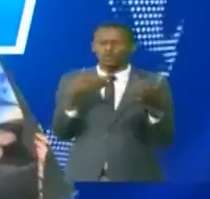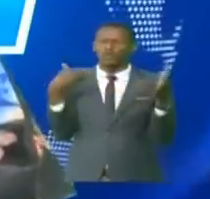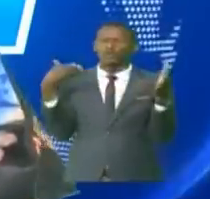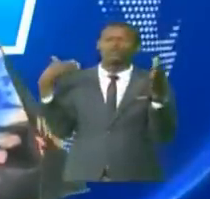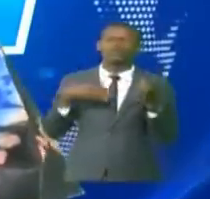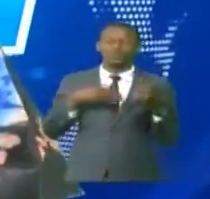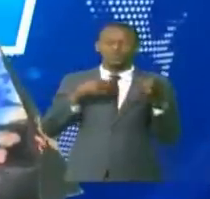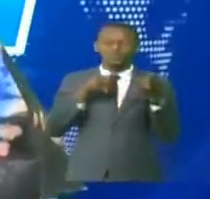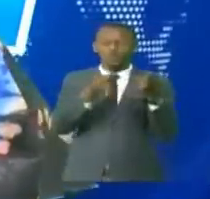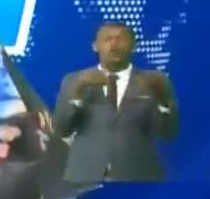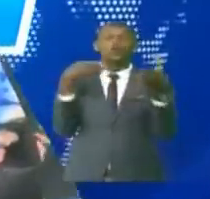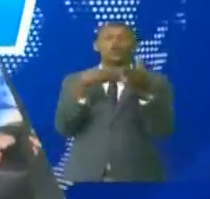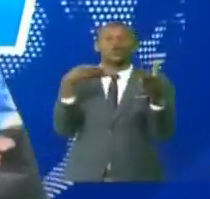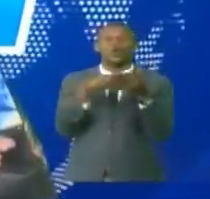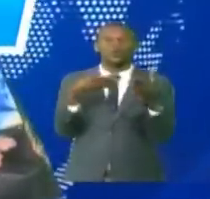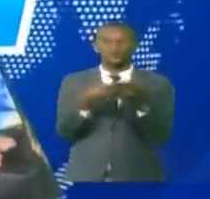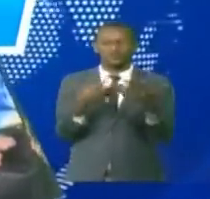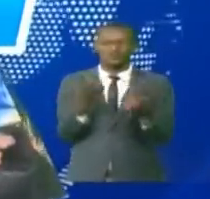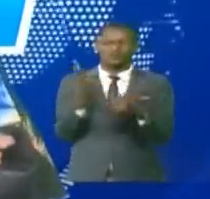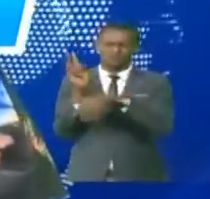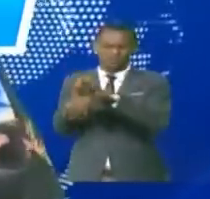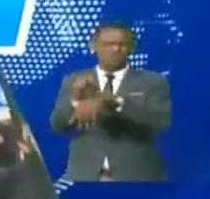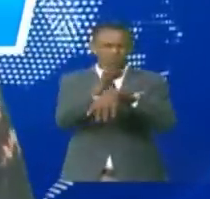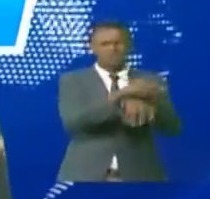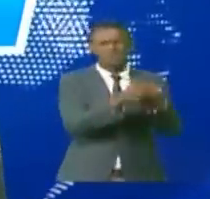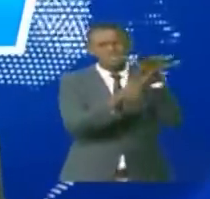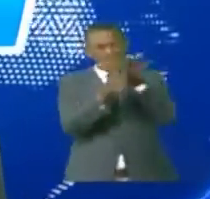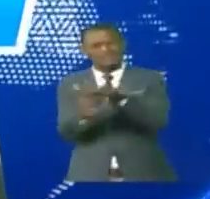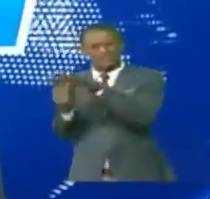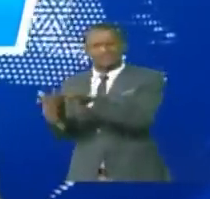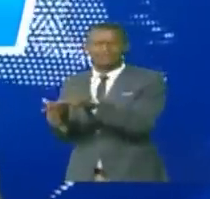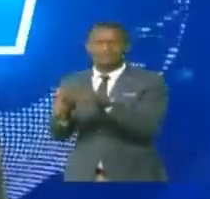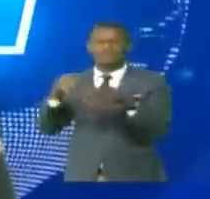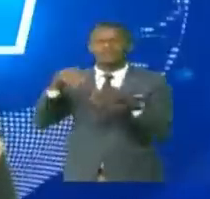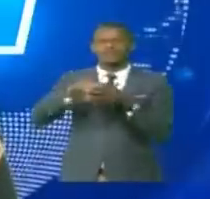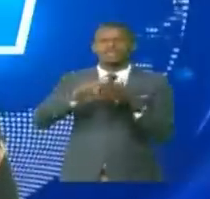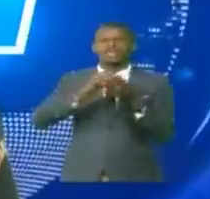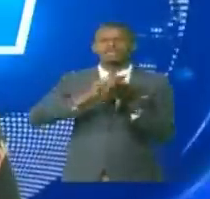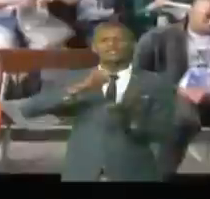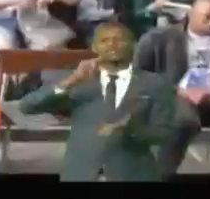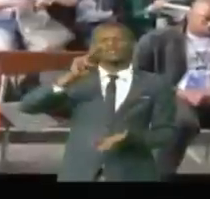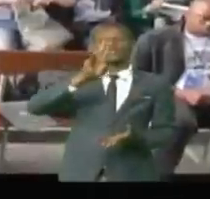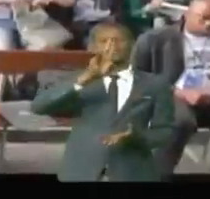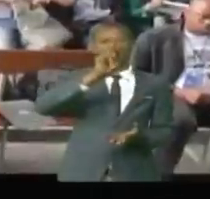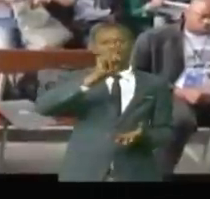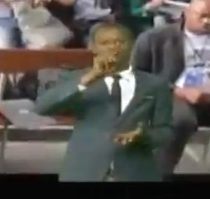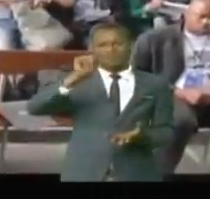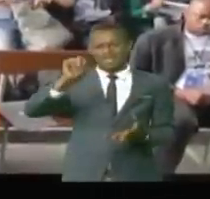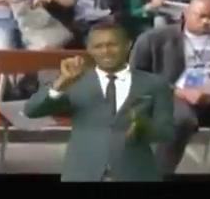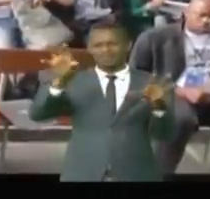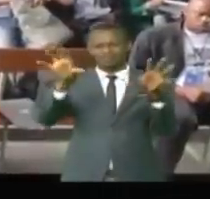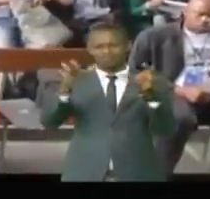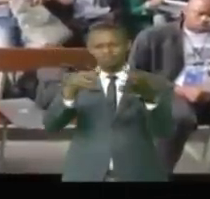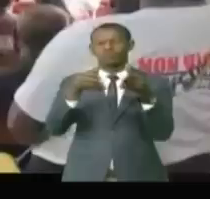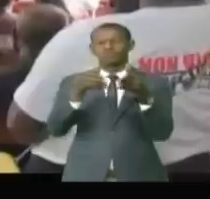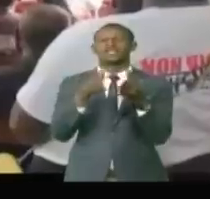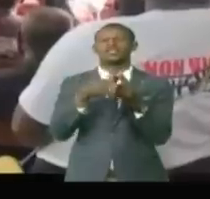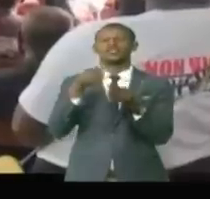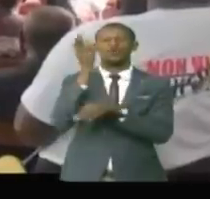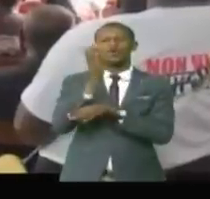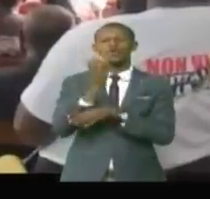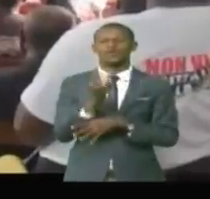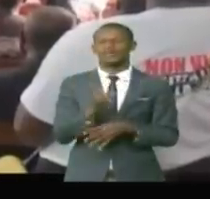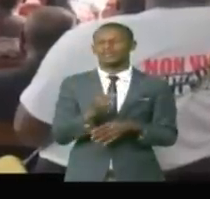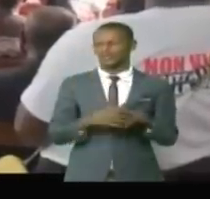questions ont fait l'objet d'une conférence débat à l'Université pédagogique nationale UPEN. La vulgarisation de